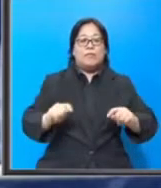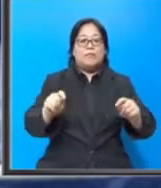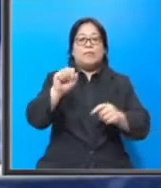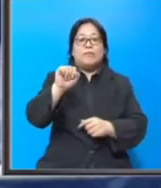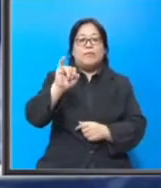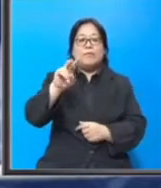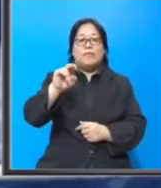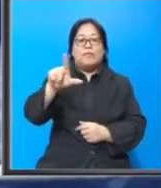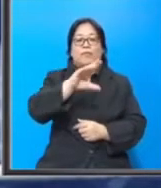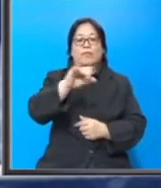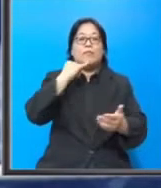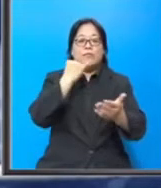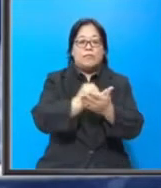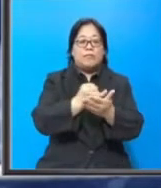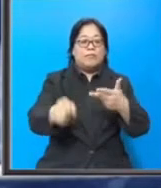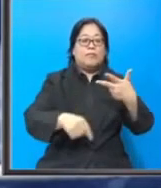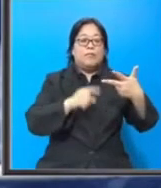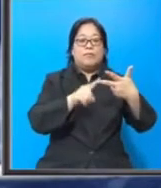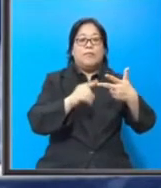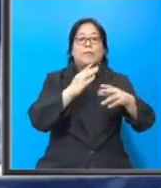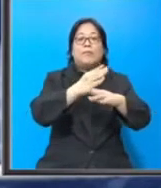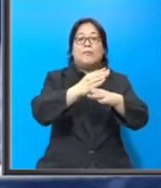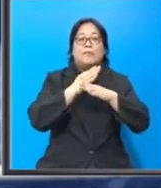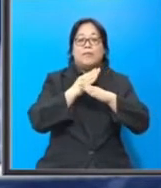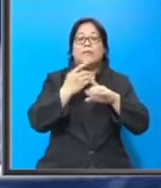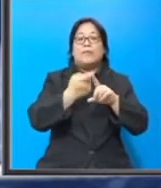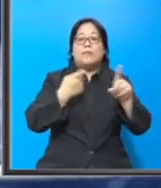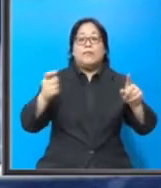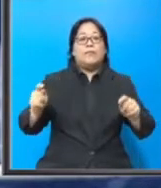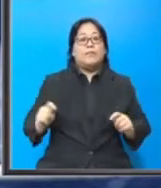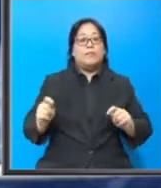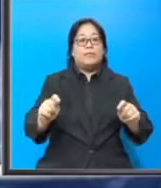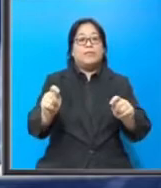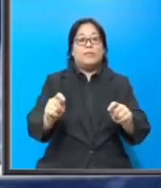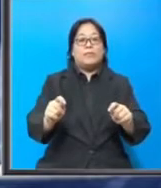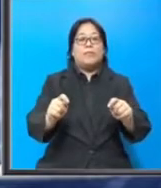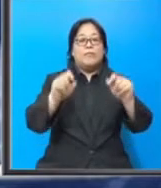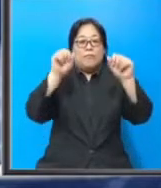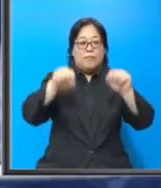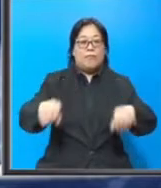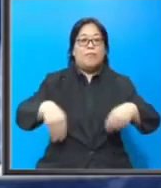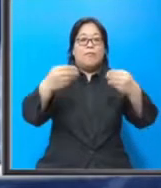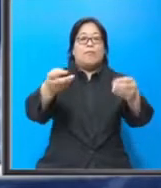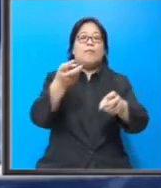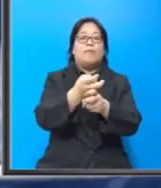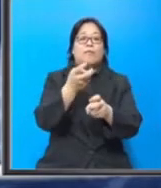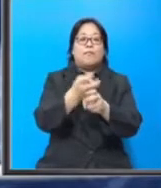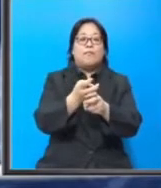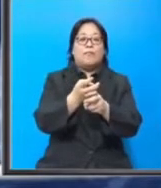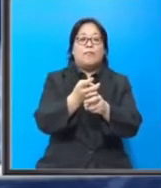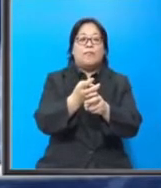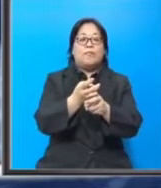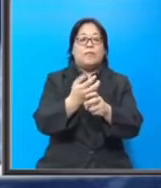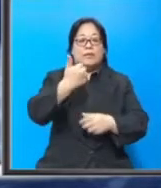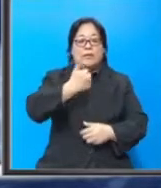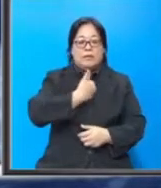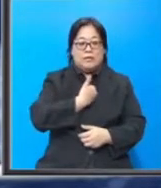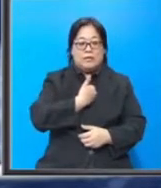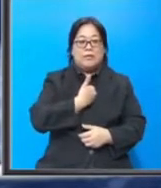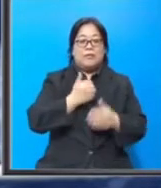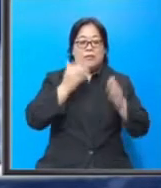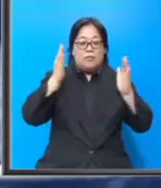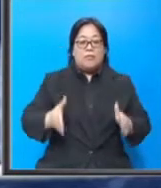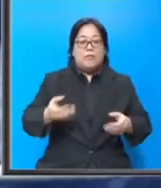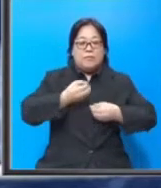dan jenayah. Dan yang ketiganya, perlindungan daripada tindakan yang memudaratkan, iaitu terhadap diri